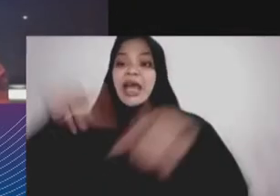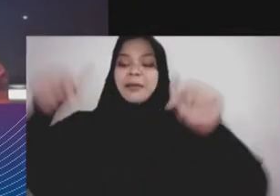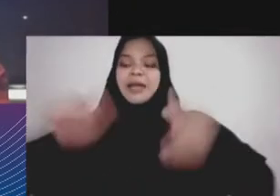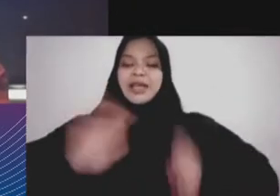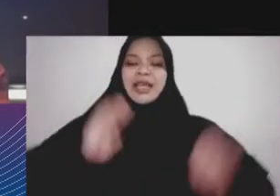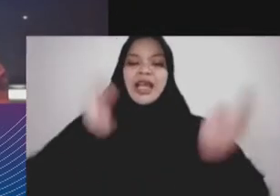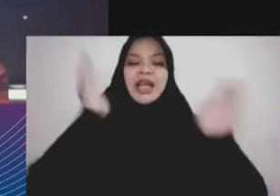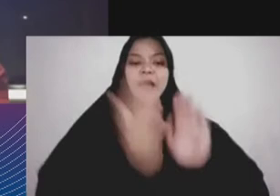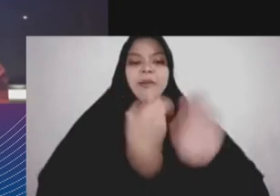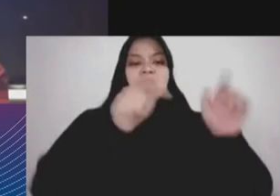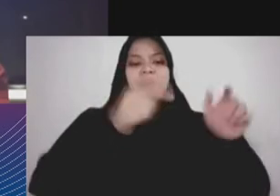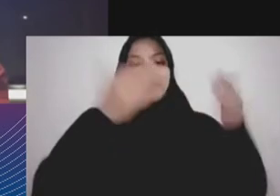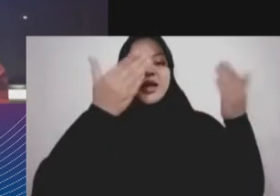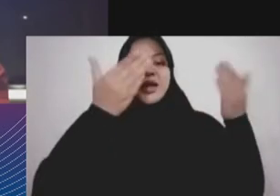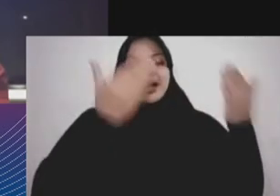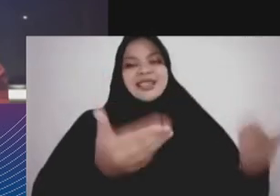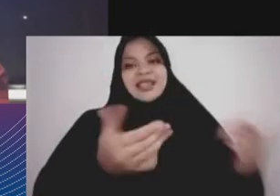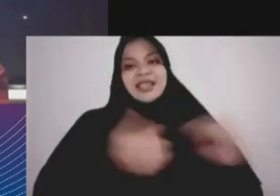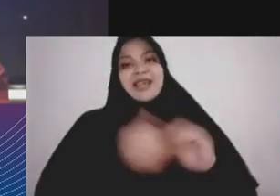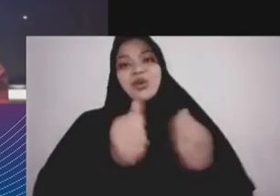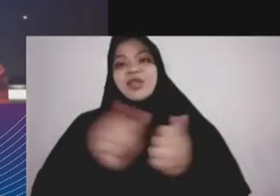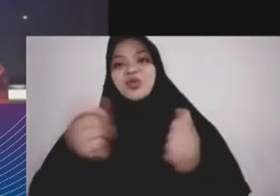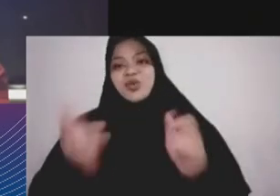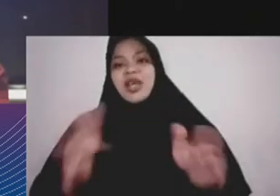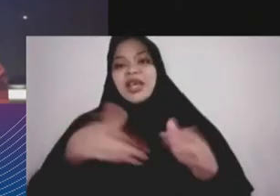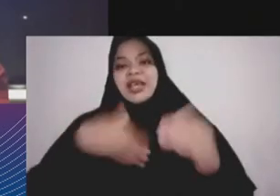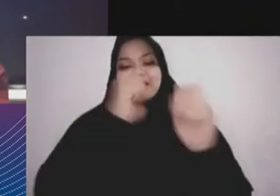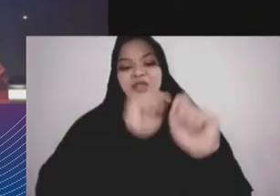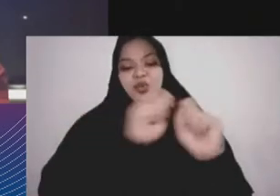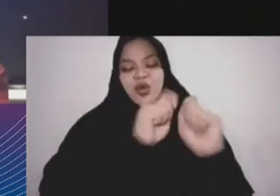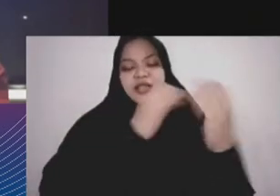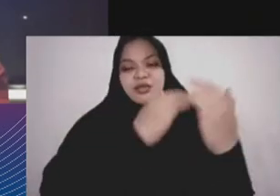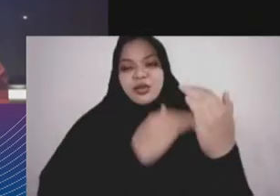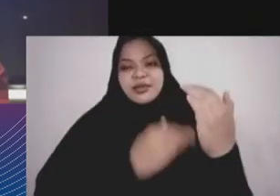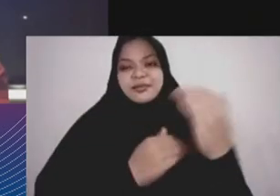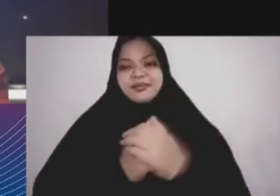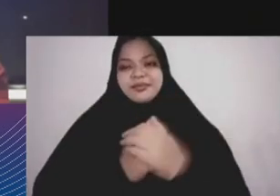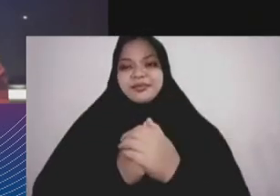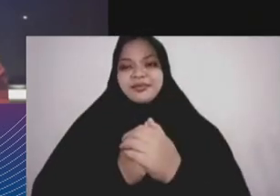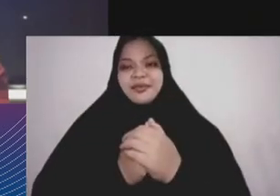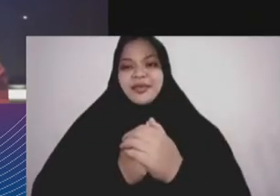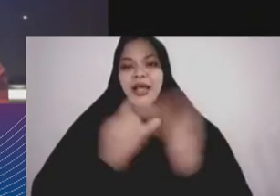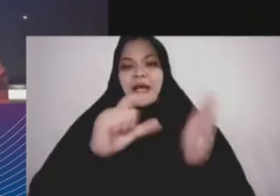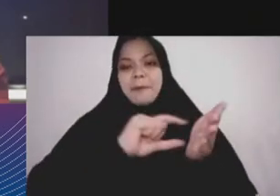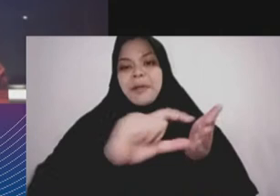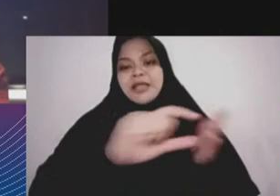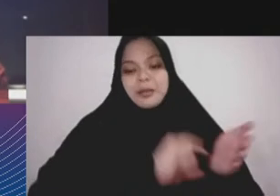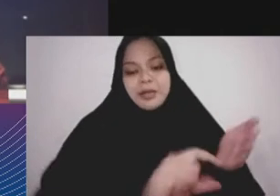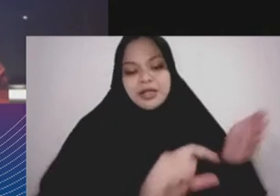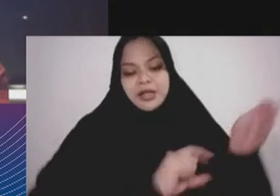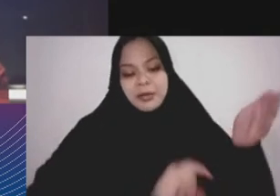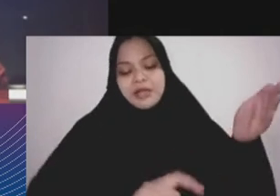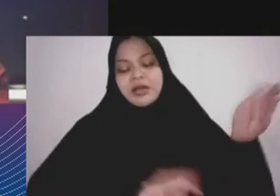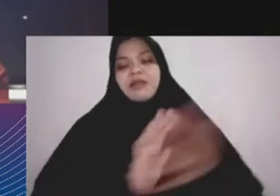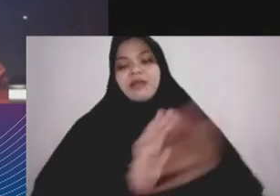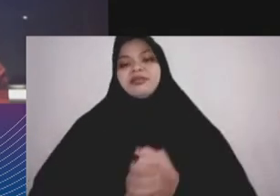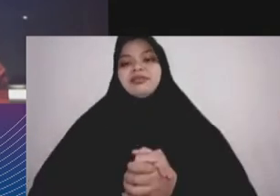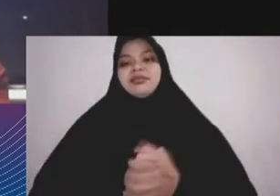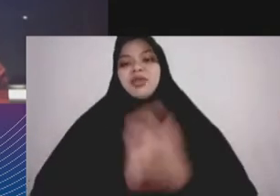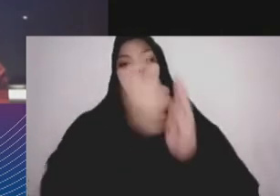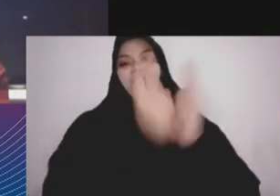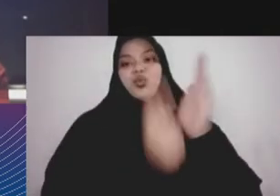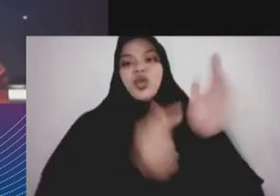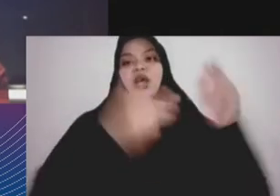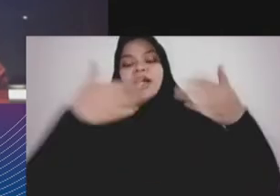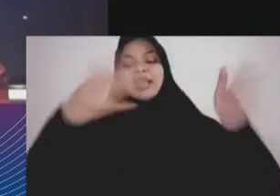Apa saja kasus-kasusnya. Dan itu kita susun dalam passage, dalam bentuk pasal-pasal perundang-undangan. Jadi itu namanya kita susun